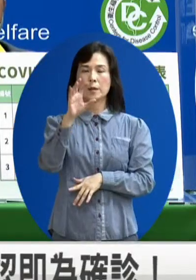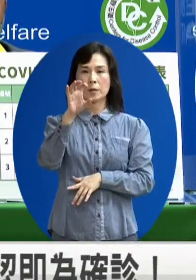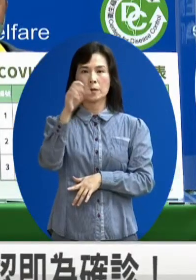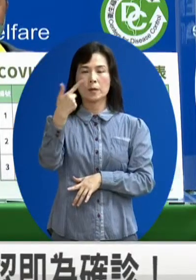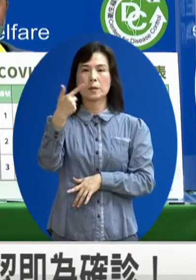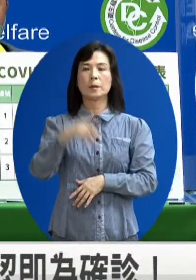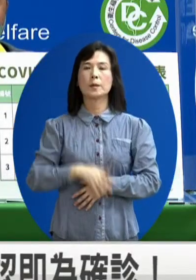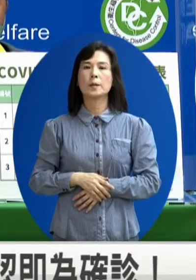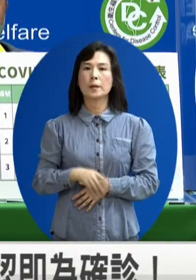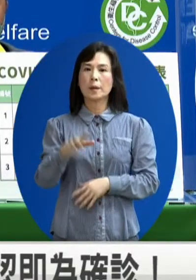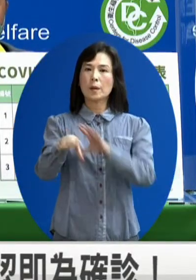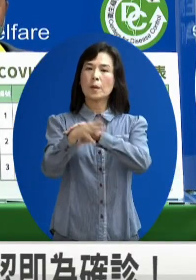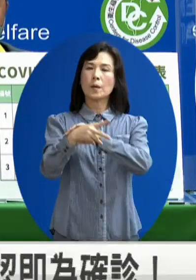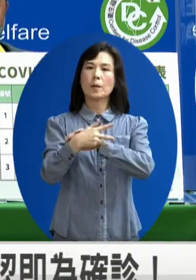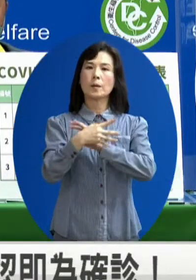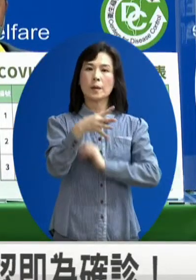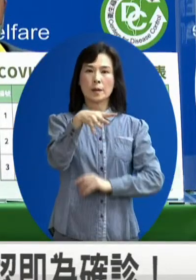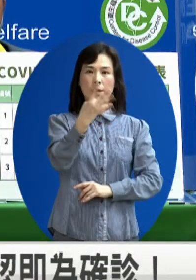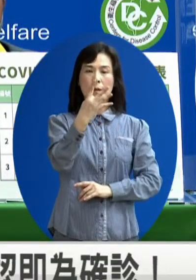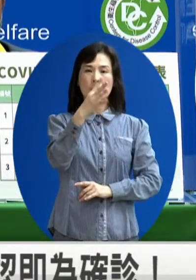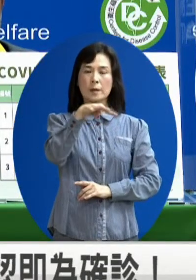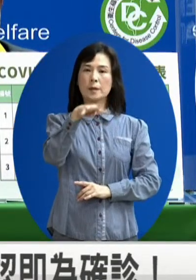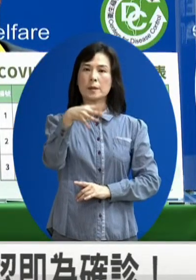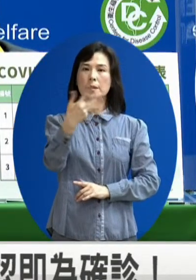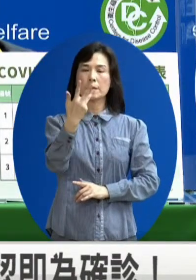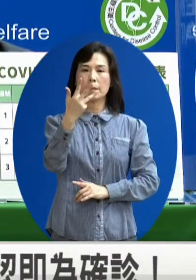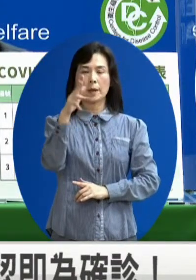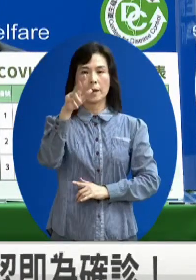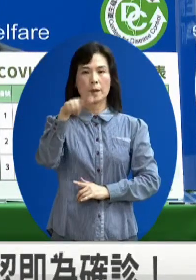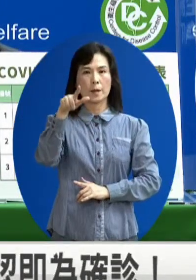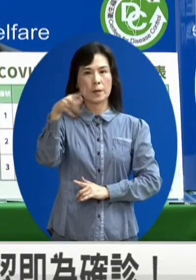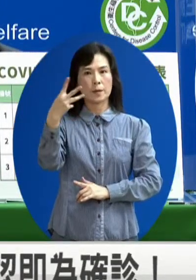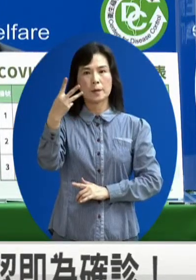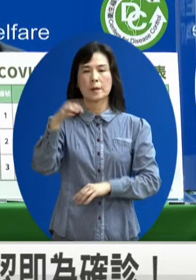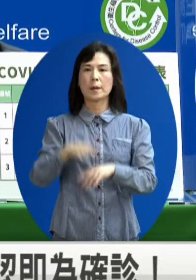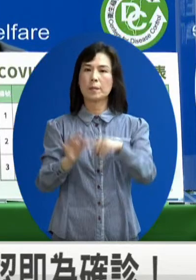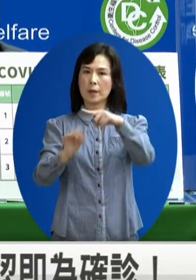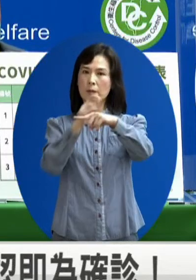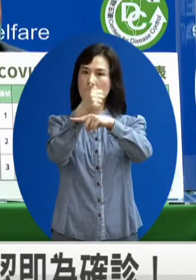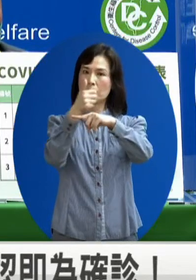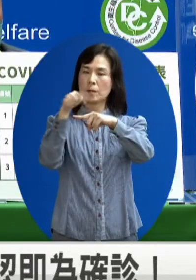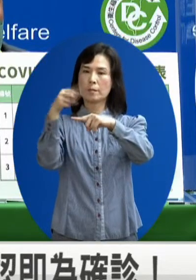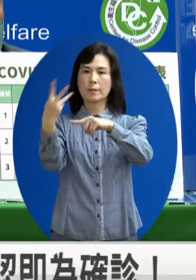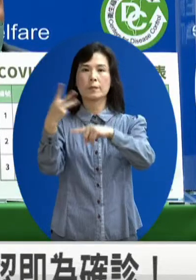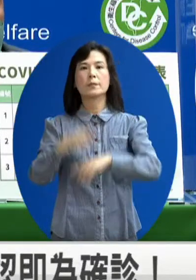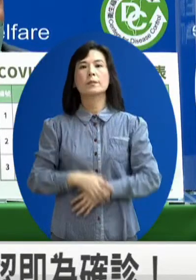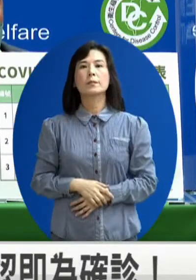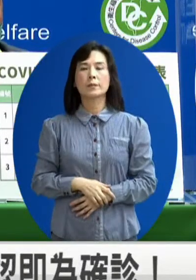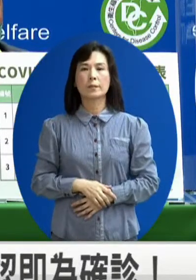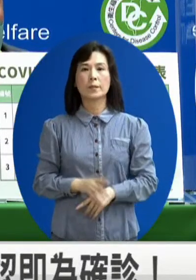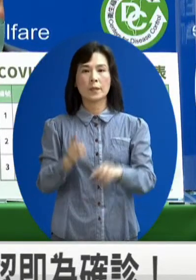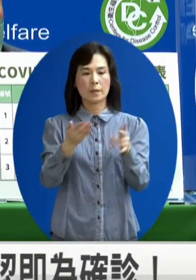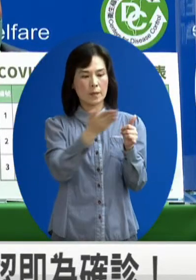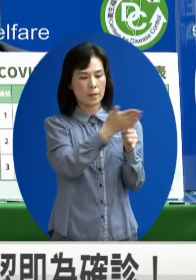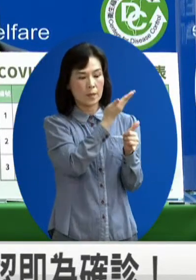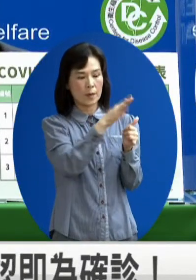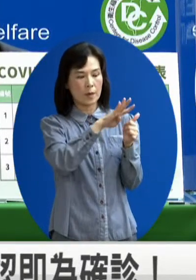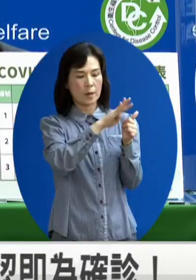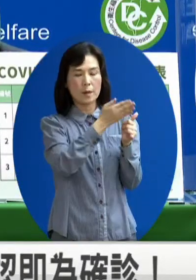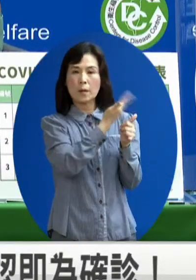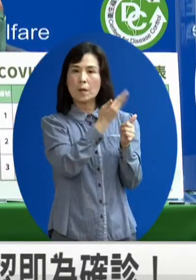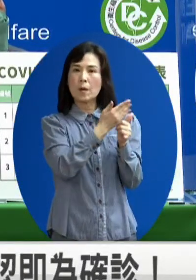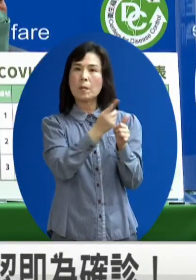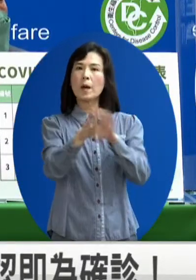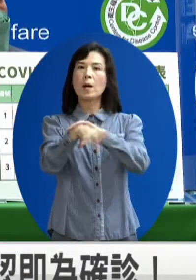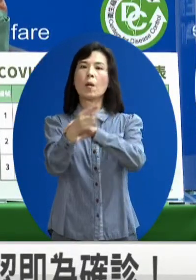床是4863，空床率是55.3%，那当然双北的区域空床率相对比